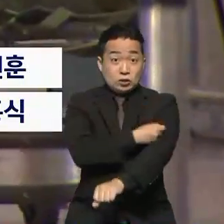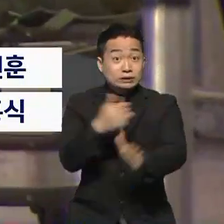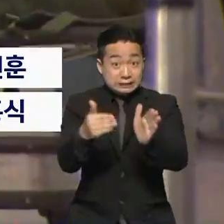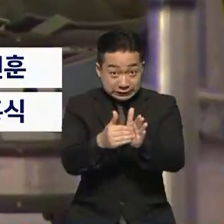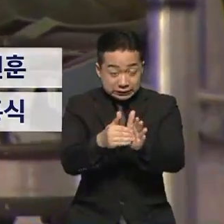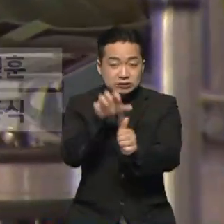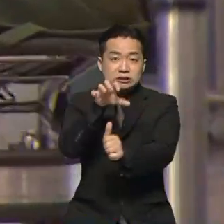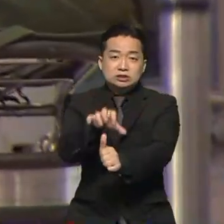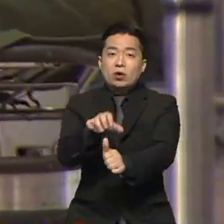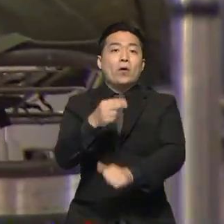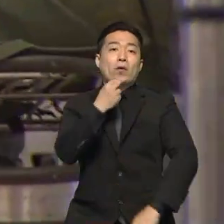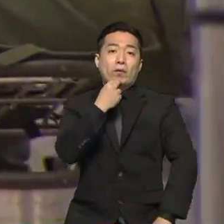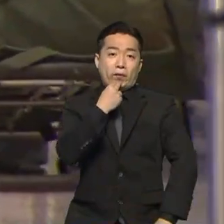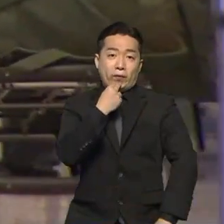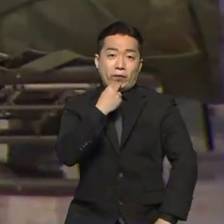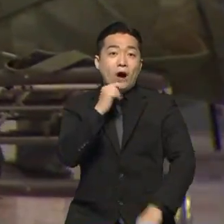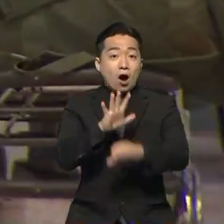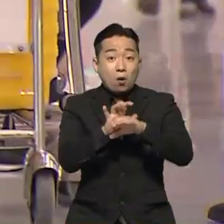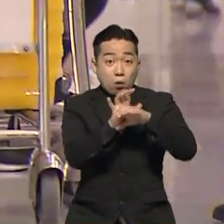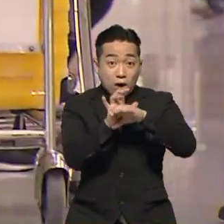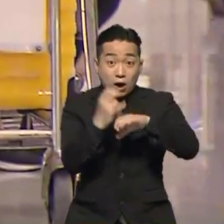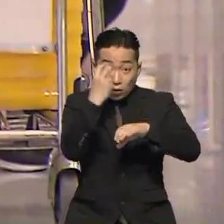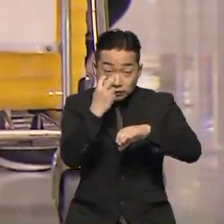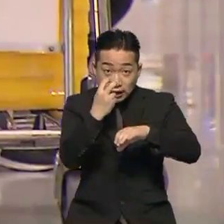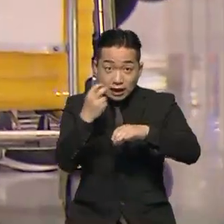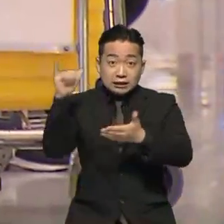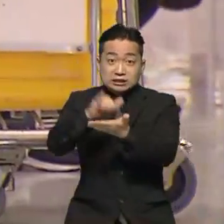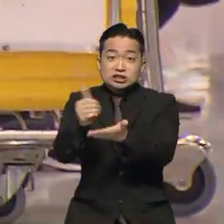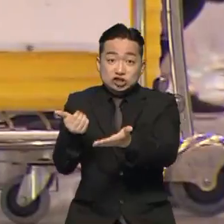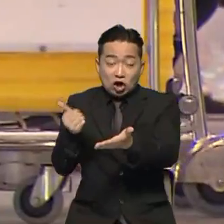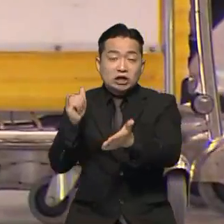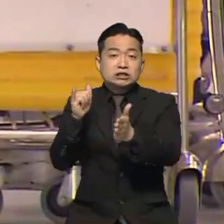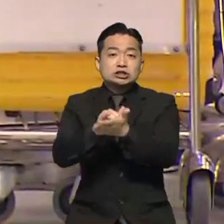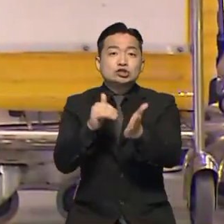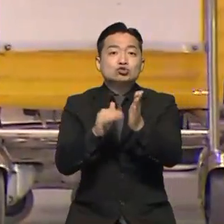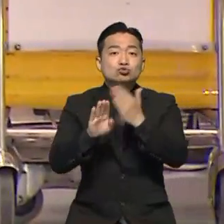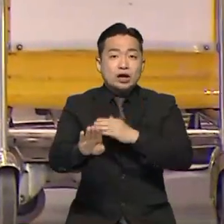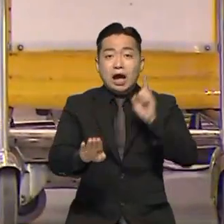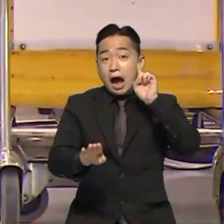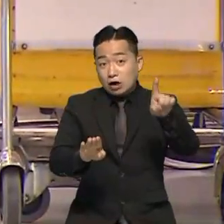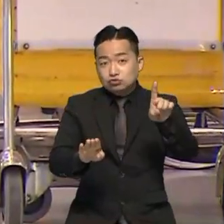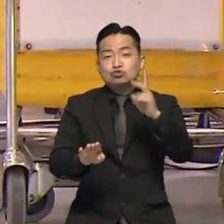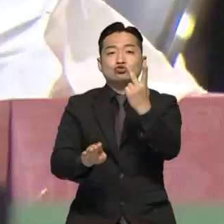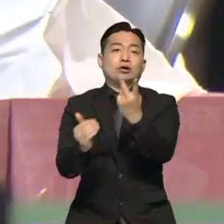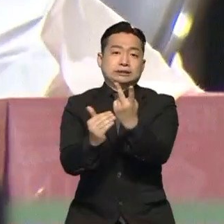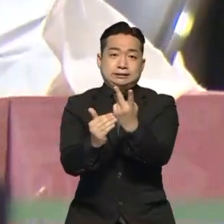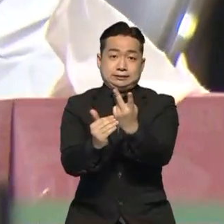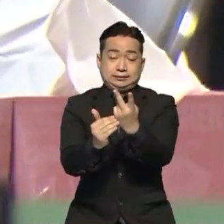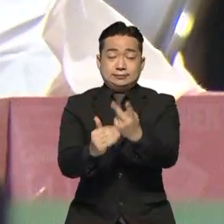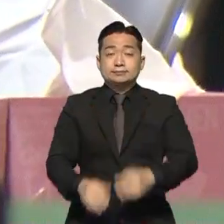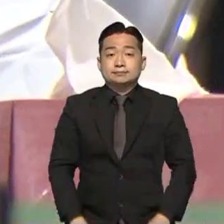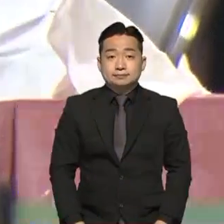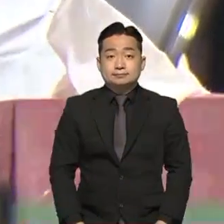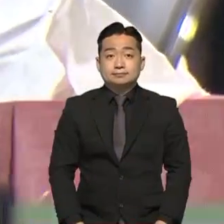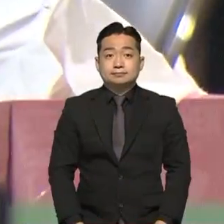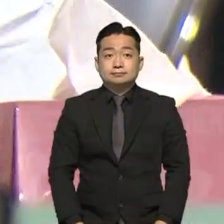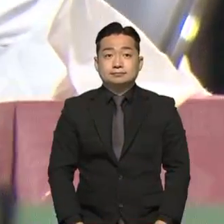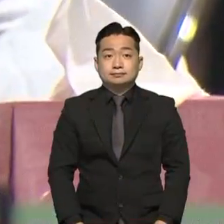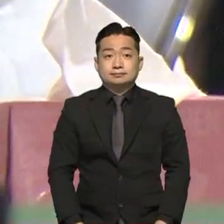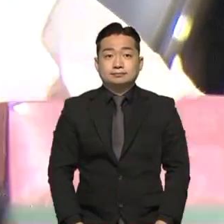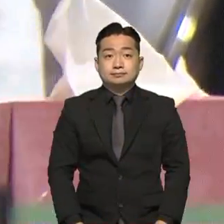시 격리를 면제하고 코로나 검사도 입국 전과 입국 후 1일차 두 번만 받도록 했습니다. SBS